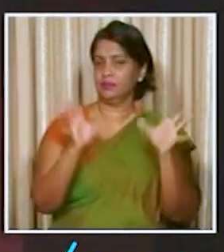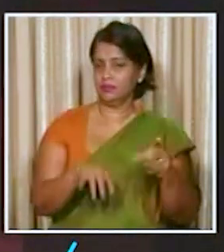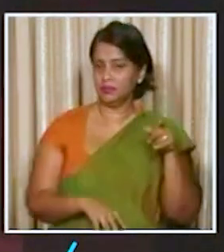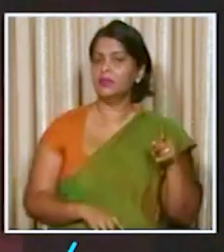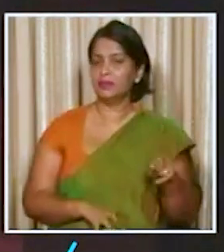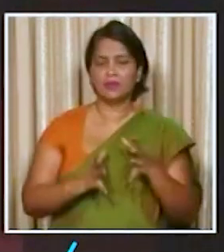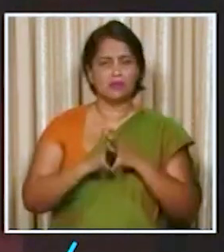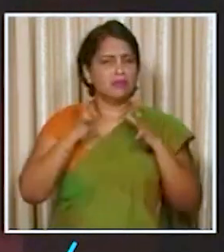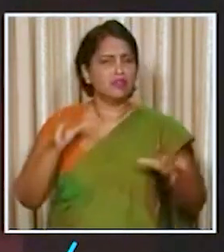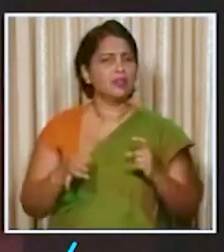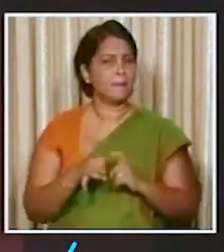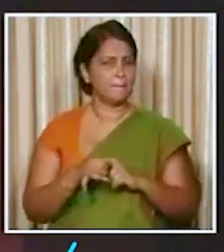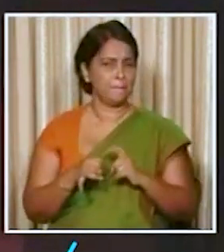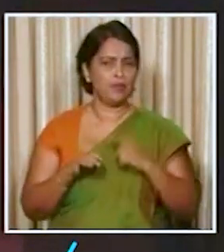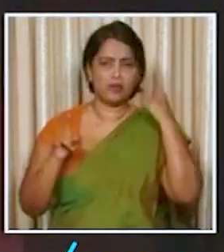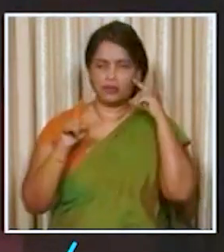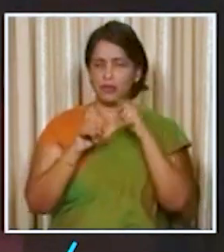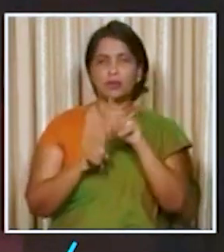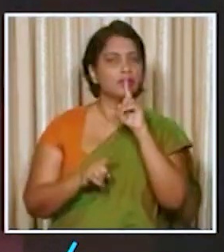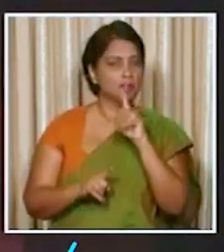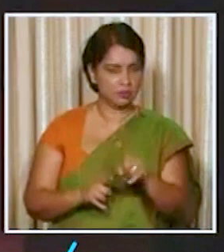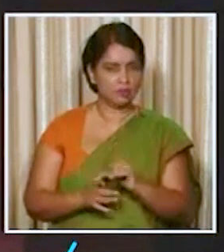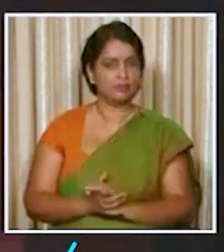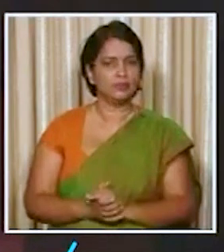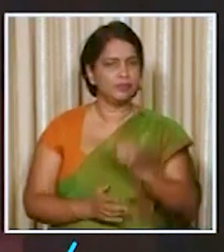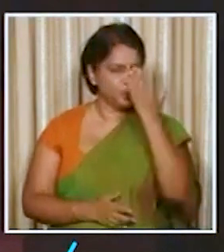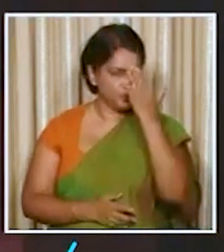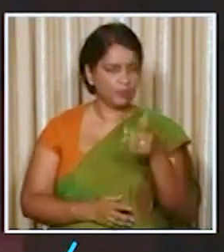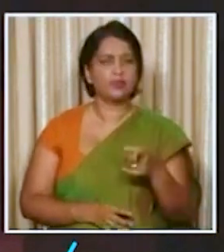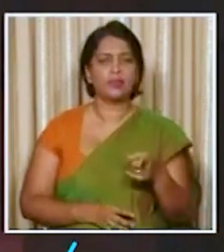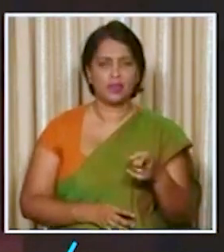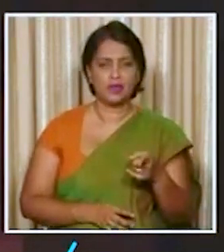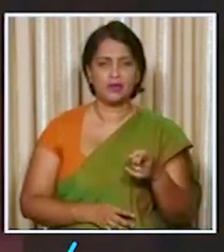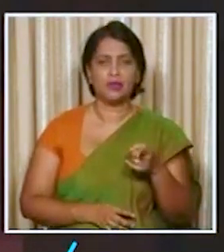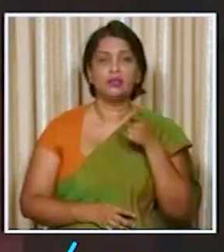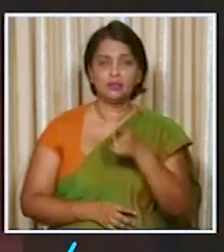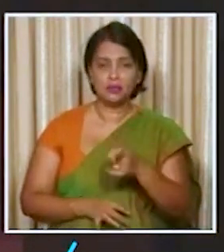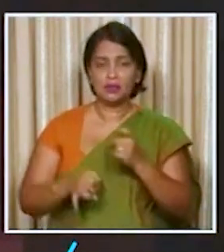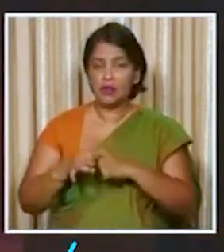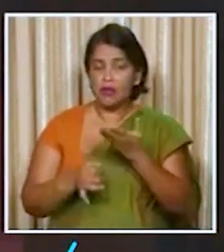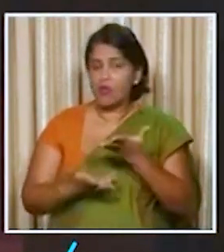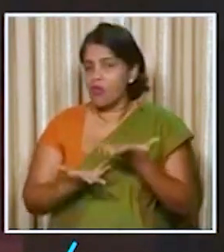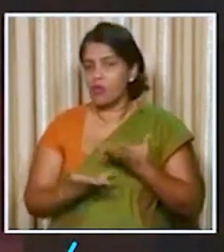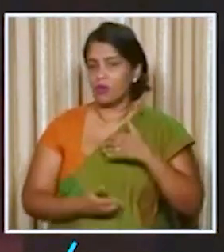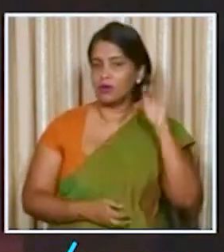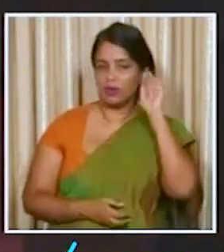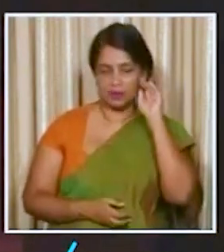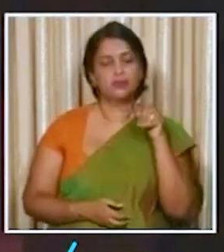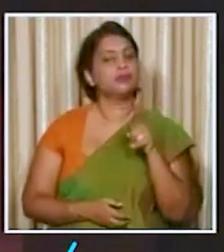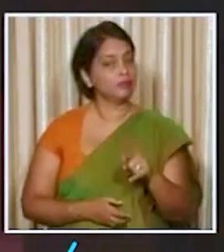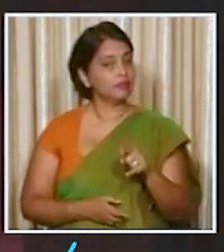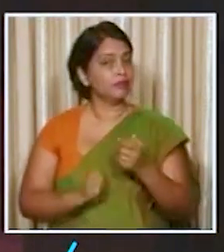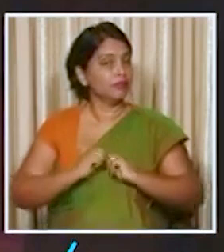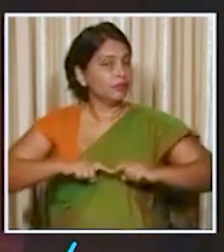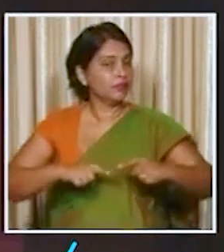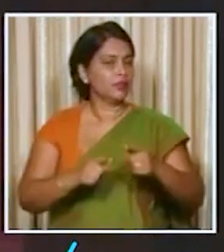మే బరపదల ప్రశ్నయక్ పిలిబందవ మతు కరన్నే కరుణాకరలా ఒబతుమా ఇతుమండ్లగే హనట సవన్ దీలా ఏ